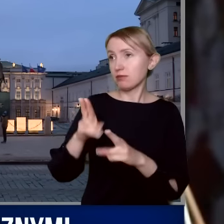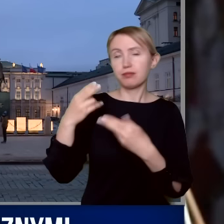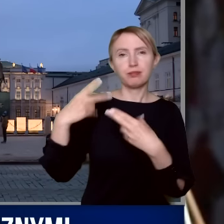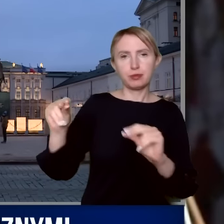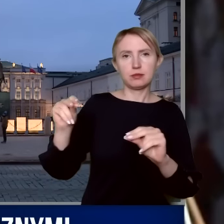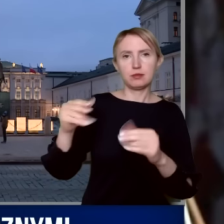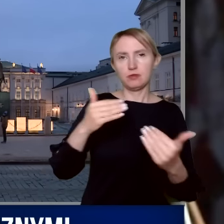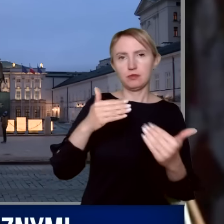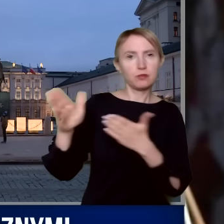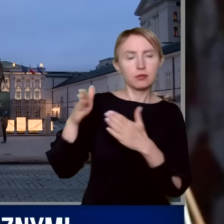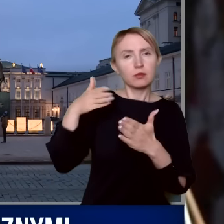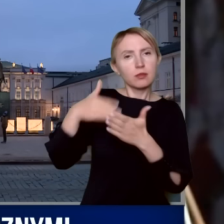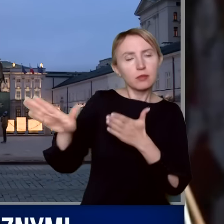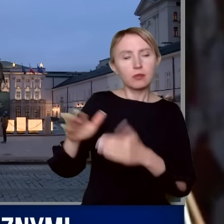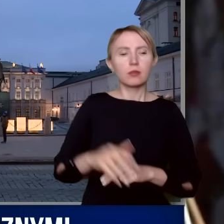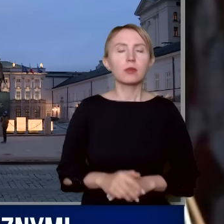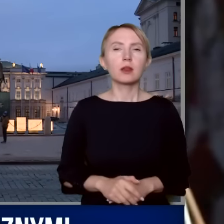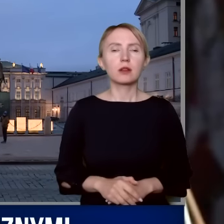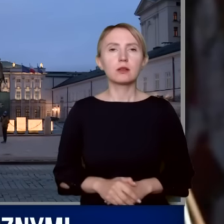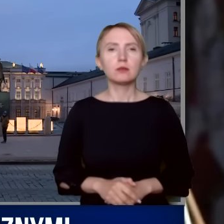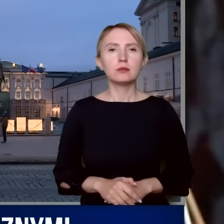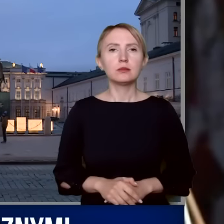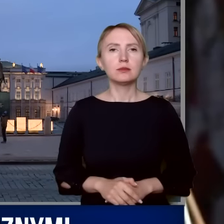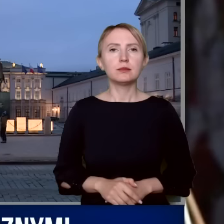kastowymi, tak się zresztą sami określili.